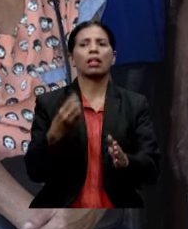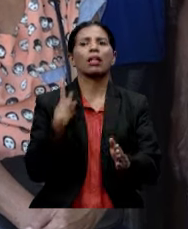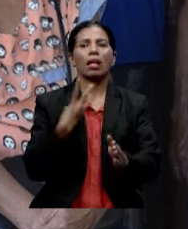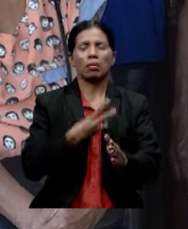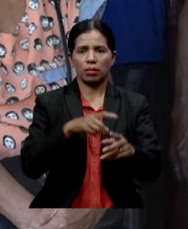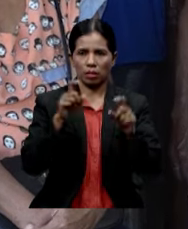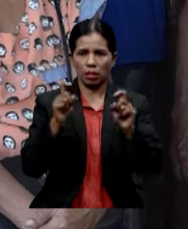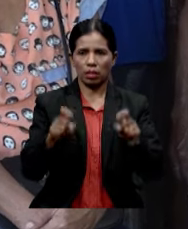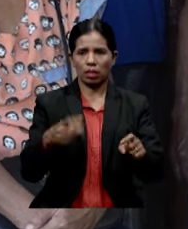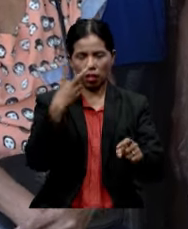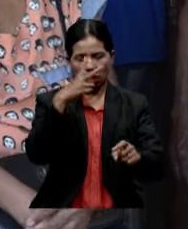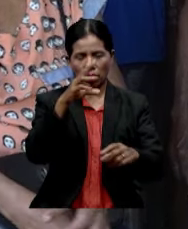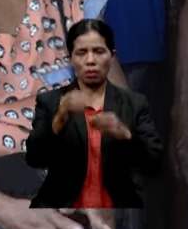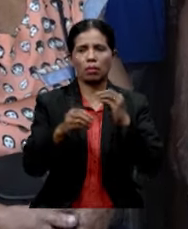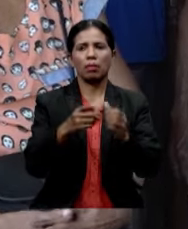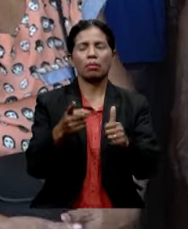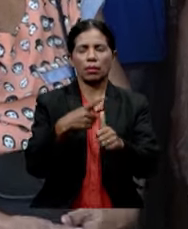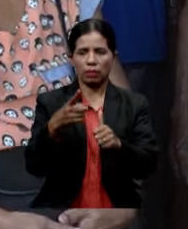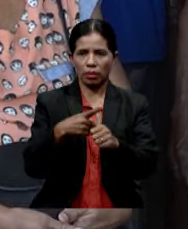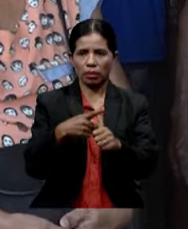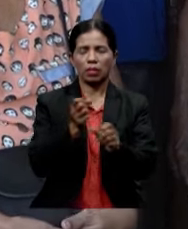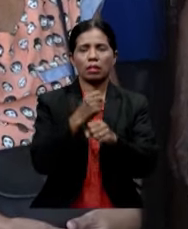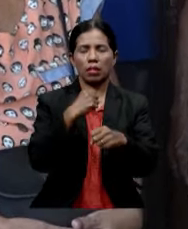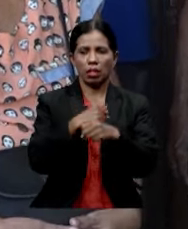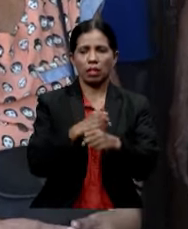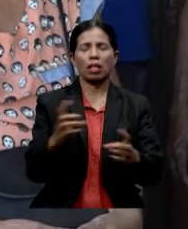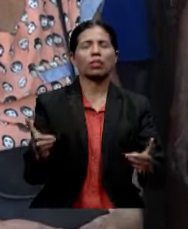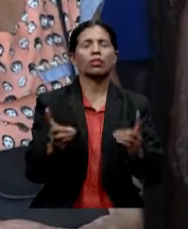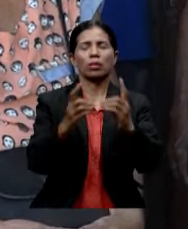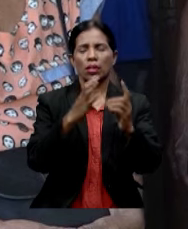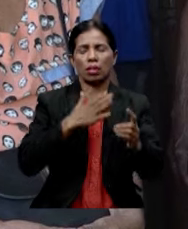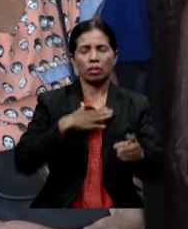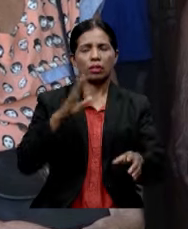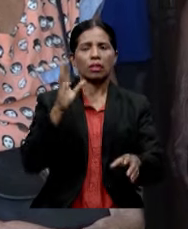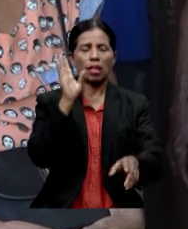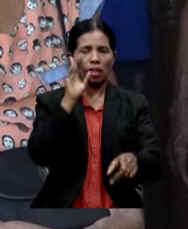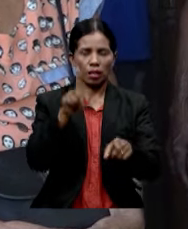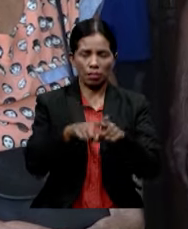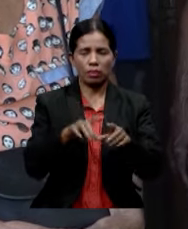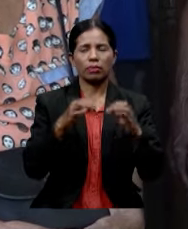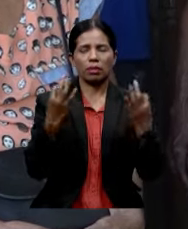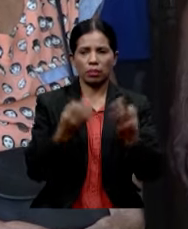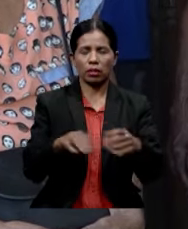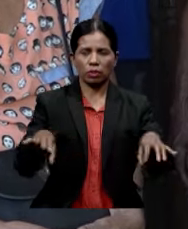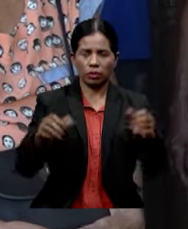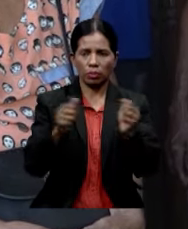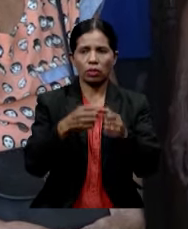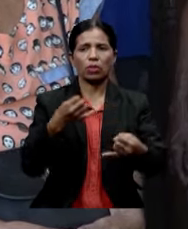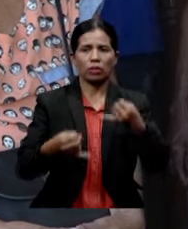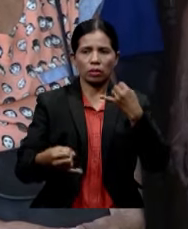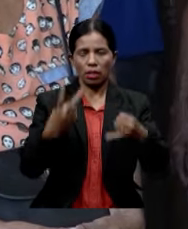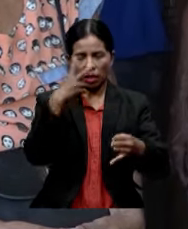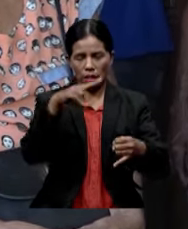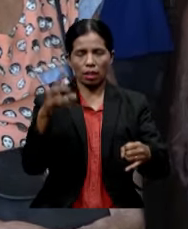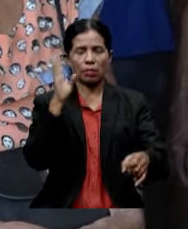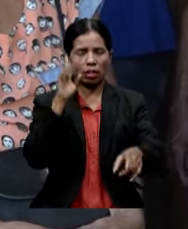tenki akompanyamento ba primer interrogator nbe mas halo kontra hau nyalin dane. Ame familia ufu ambuat prontu atau kolabor hau justisa namas akompanyam nyalin